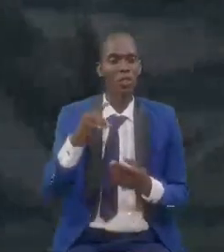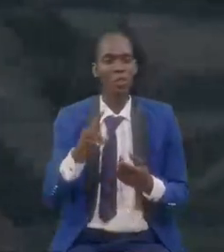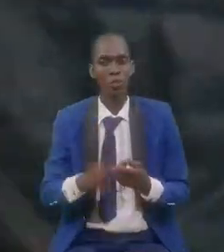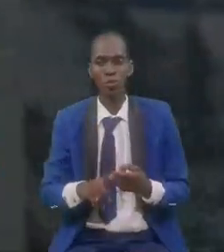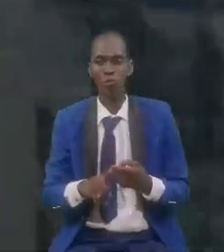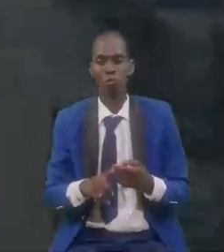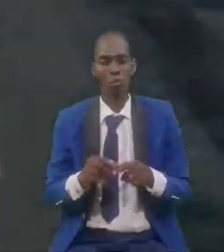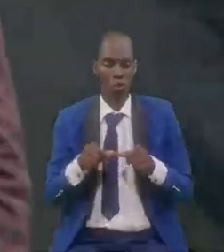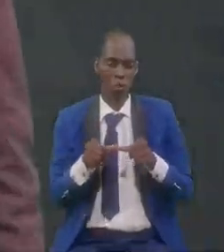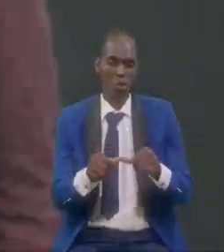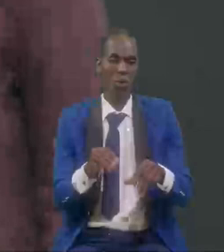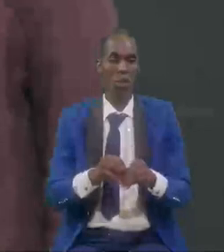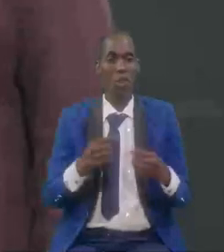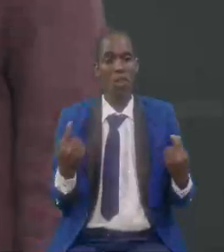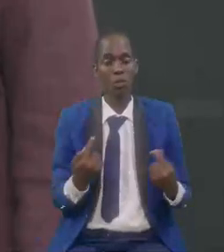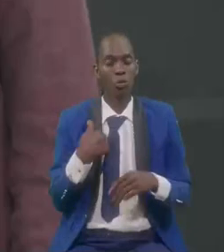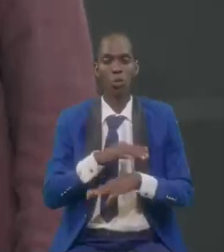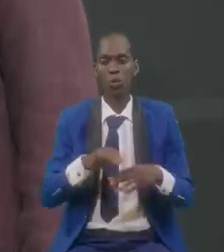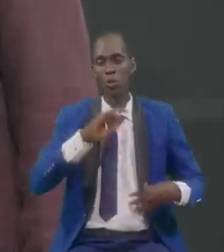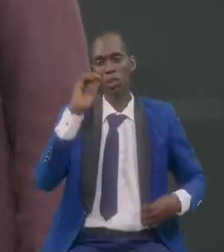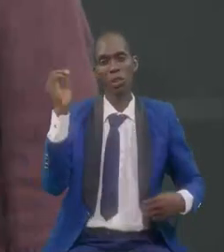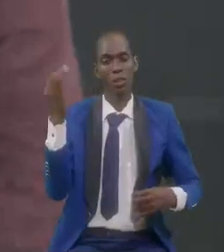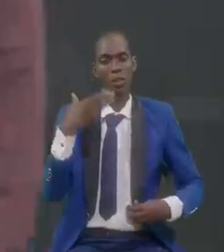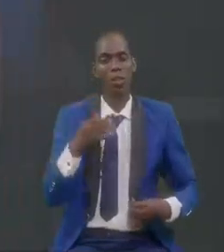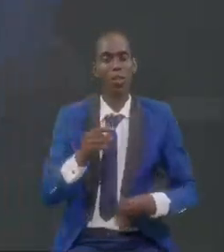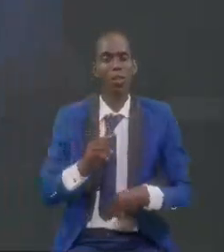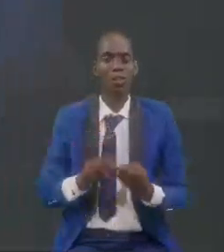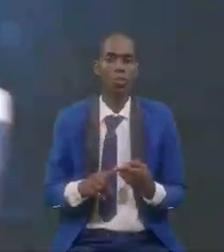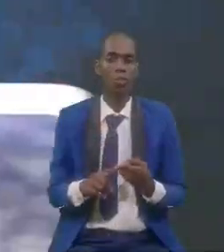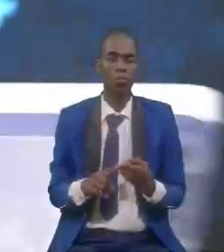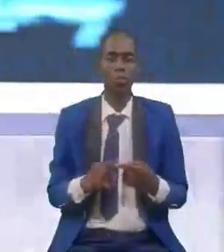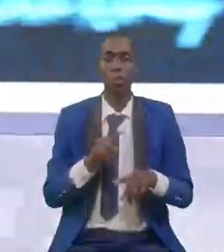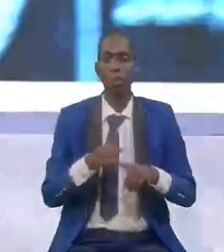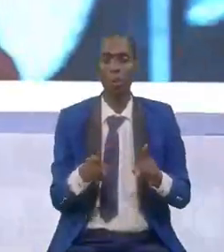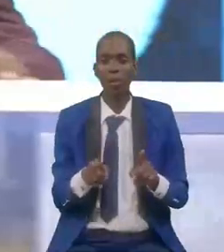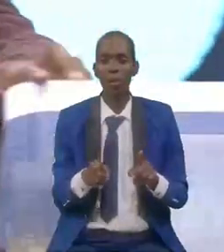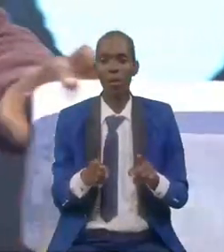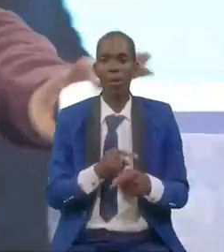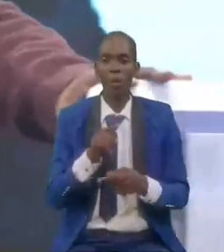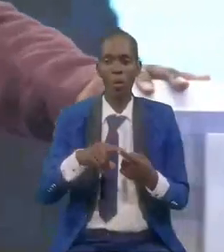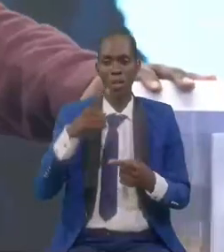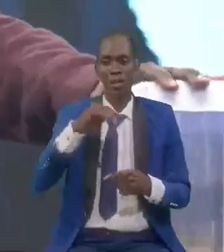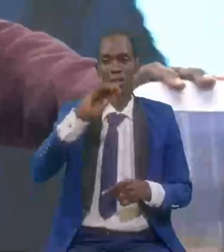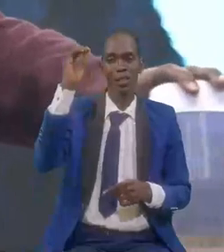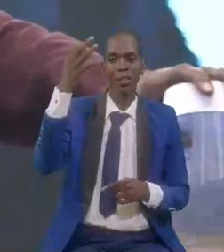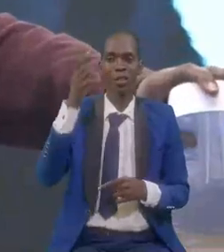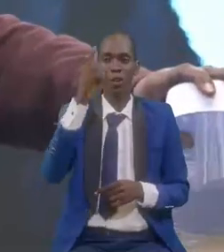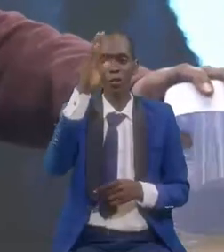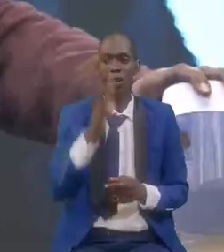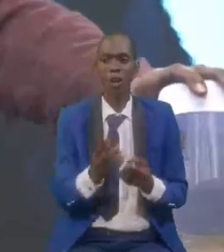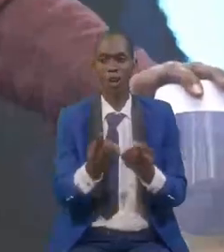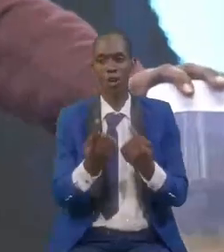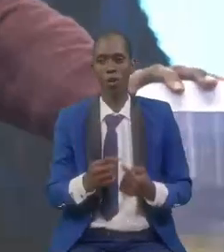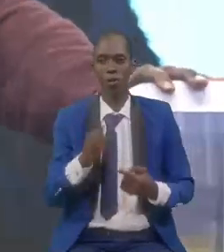le péché. Nous n'avons pas besoin de la grâce pour rester dans l'ancienne vie. Mais quand la grâce de Dieu